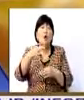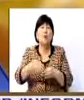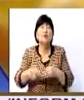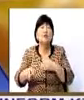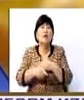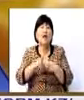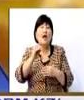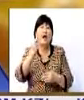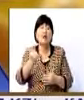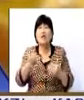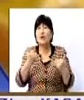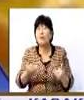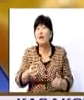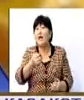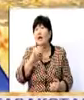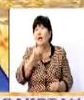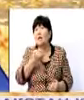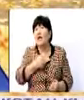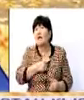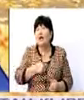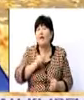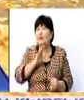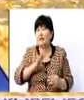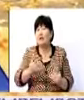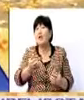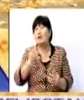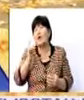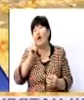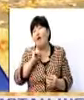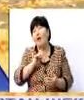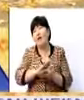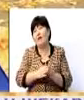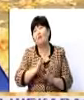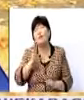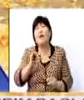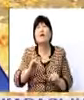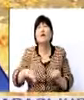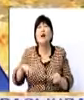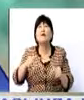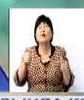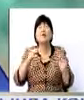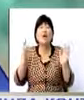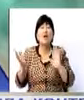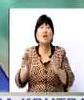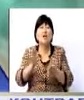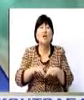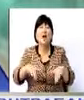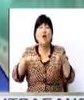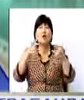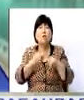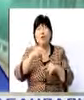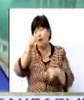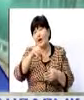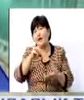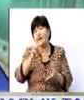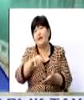айы қарашаның биыл еркелік таныта қоймайтынына саяды. Жанға қалыпты болмақ. Тек аймаққа тән жел, шаңды дауыл бұл айдың